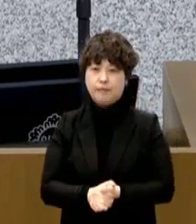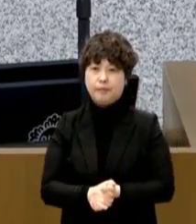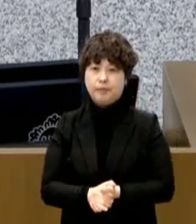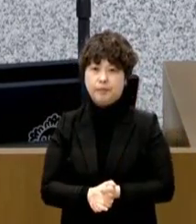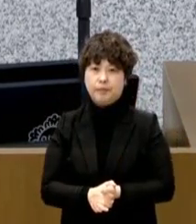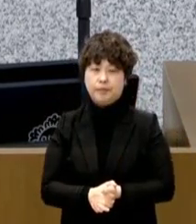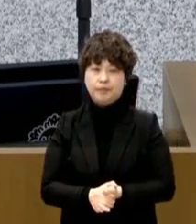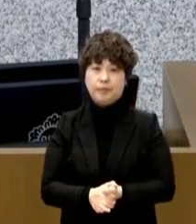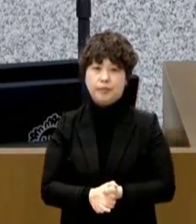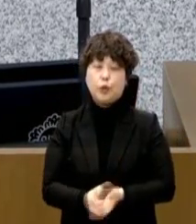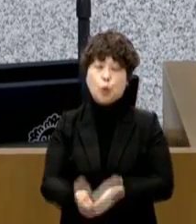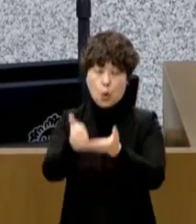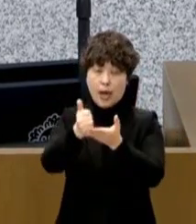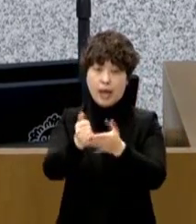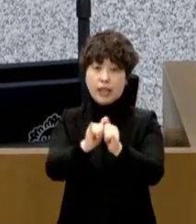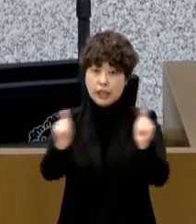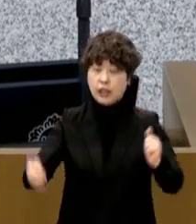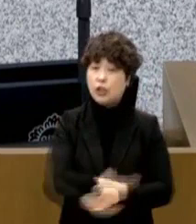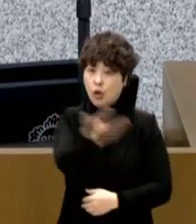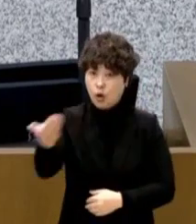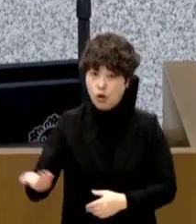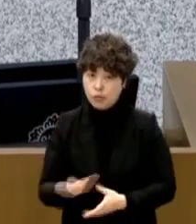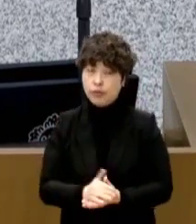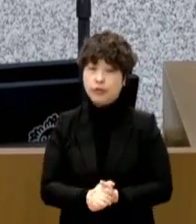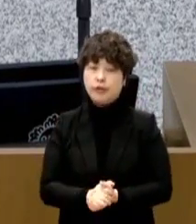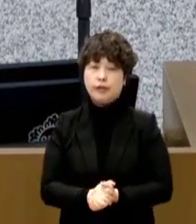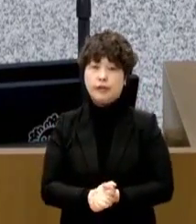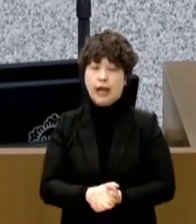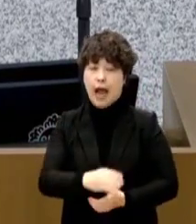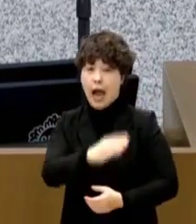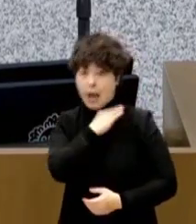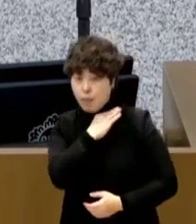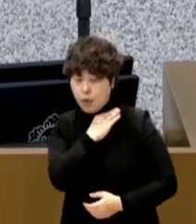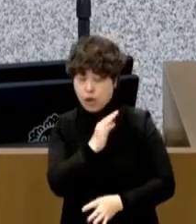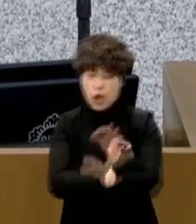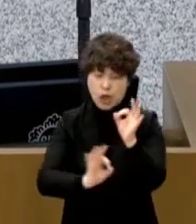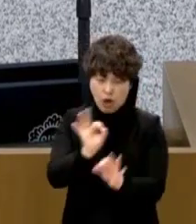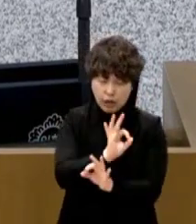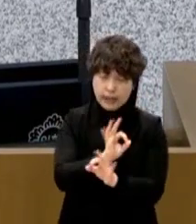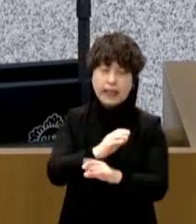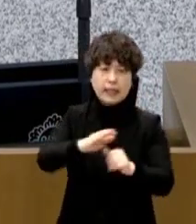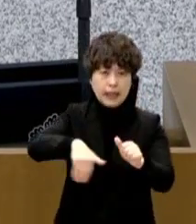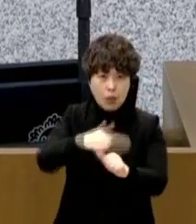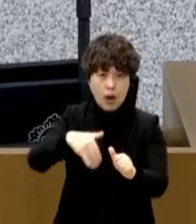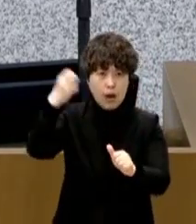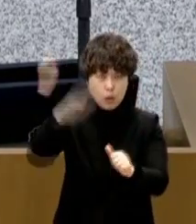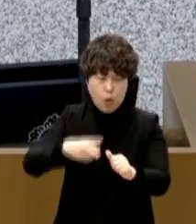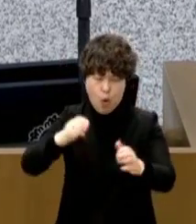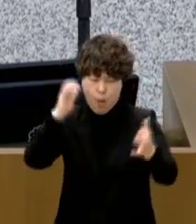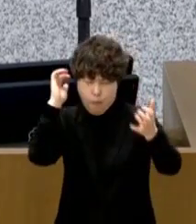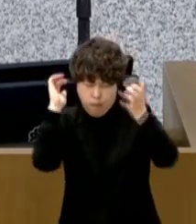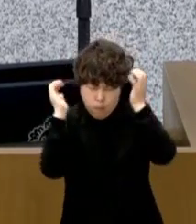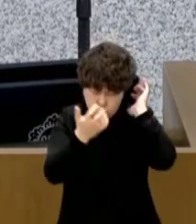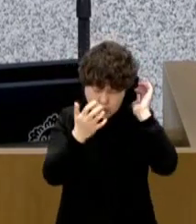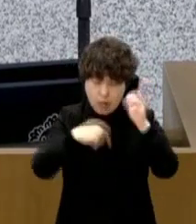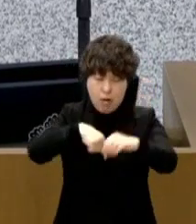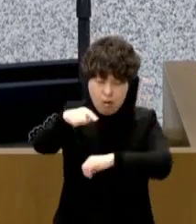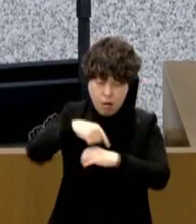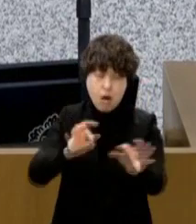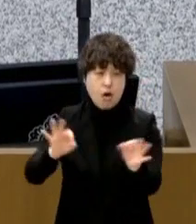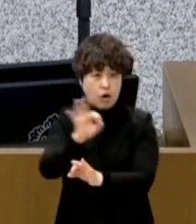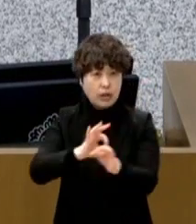존경하는 도민 여러분, 반등의 기미가 보이지 않는 경제 상황과 복잡한 대내의 경제